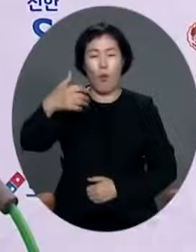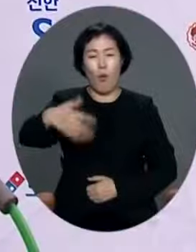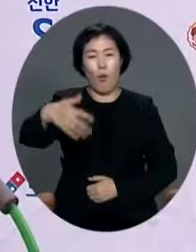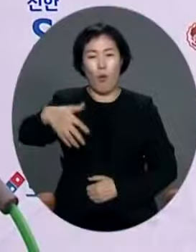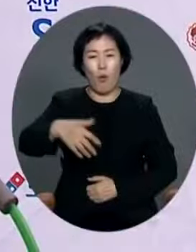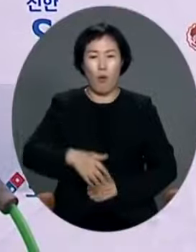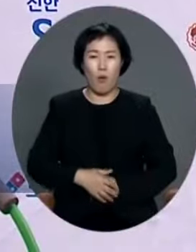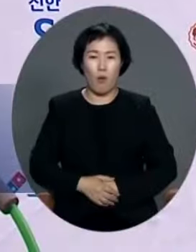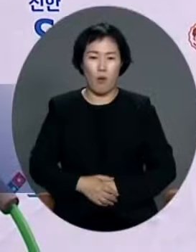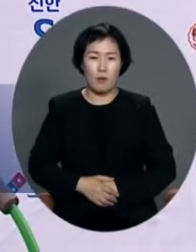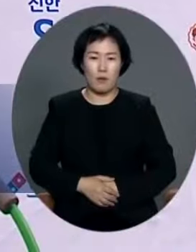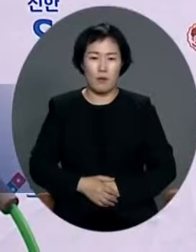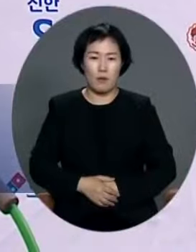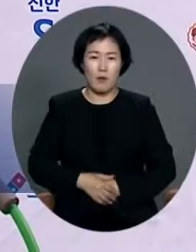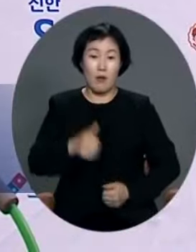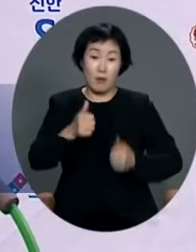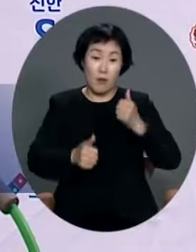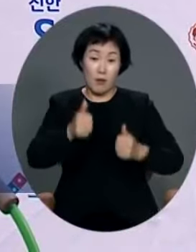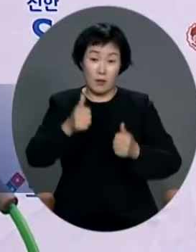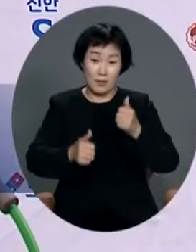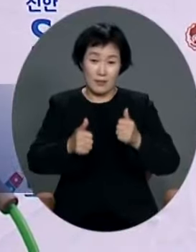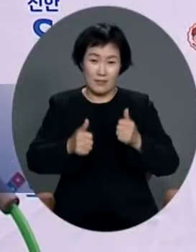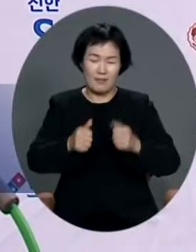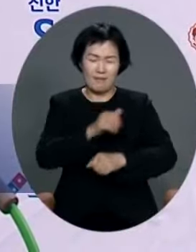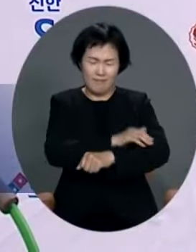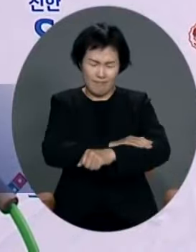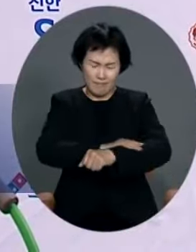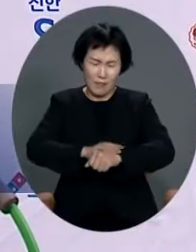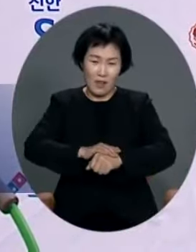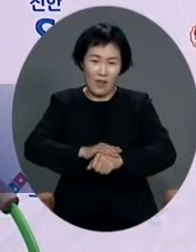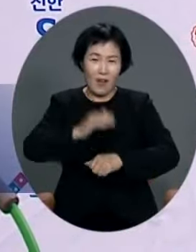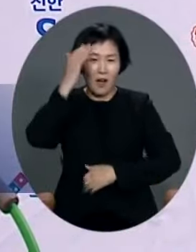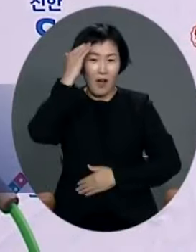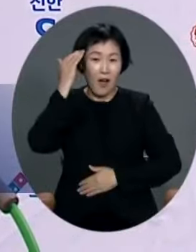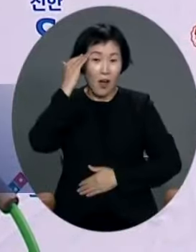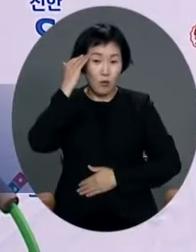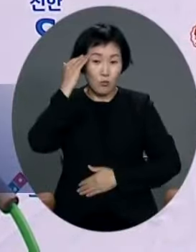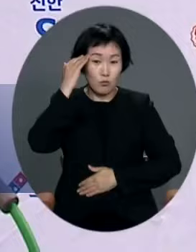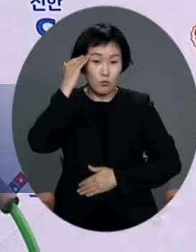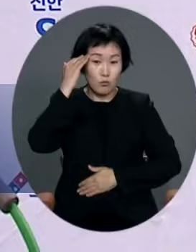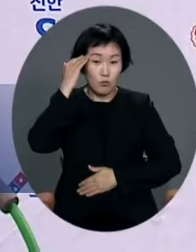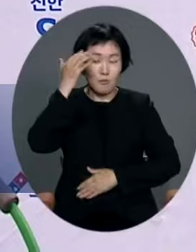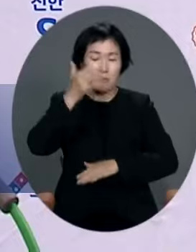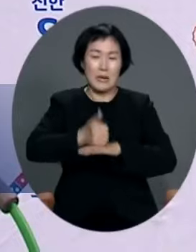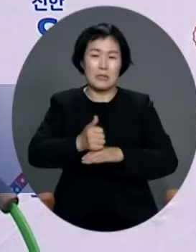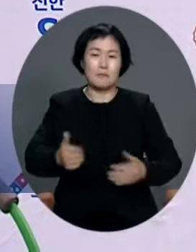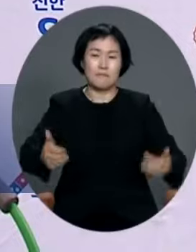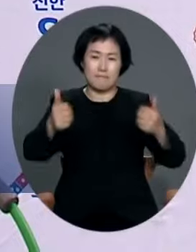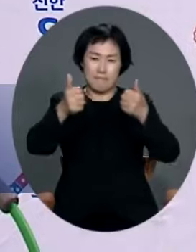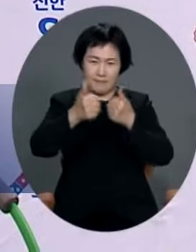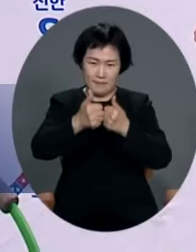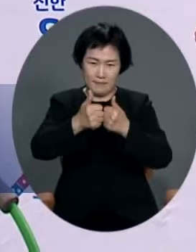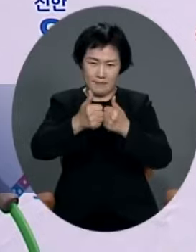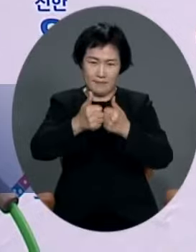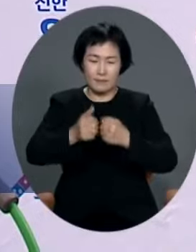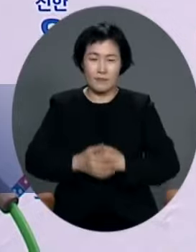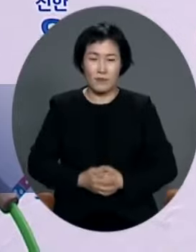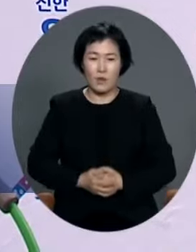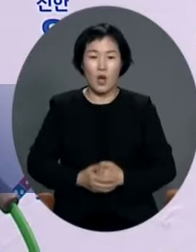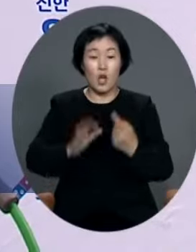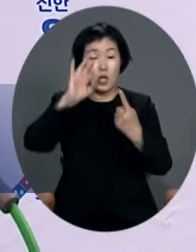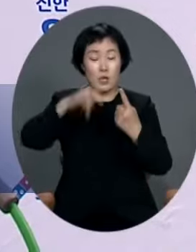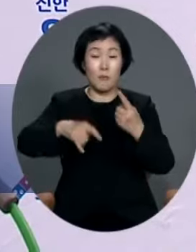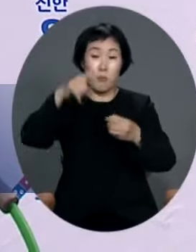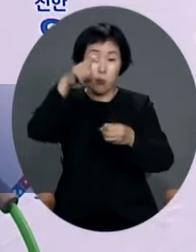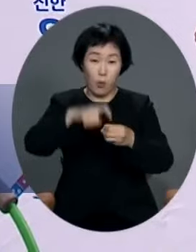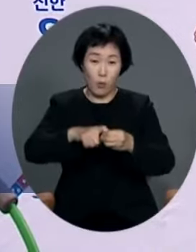뭐 플레이오프에서 좋은 모습으로 또 한국 시리즈를 갔기 때문에 한국 시리즈에서도 우승할 수 있도록 우리 선수들과